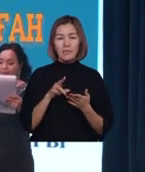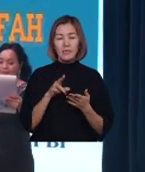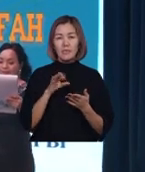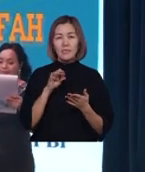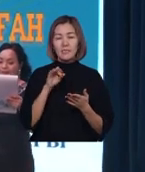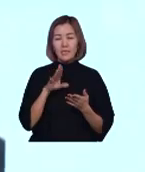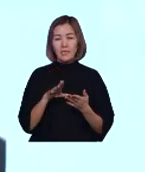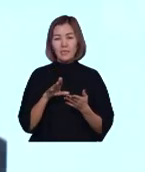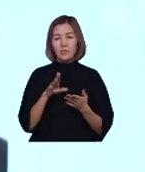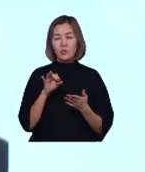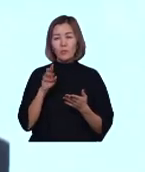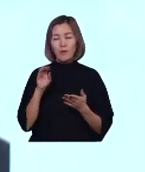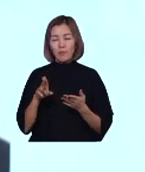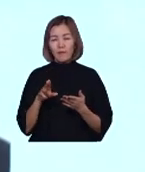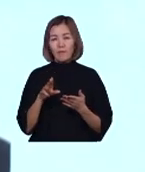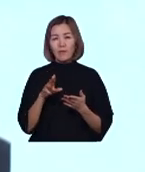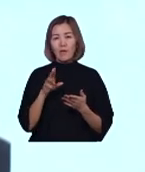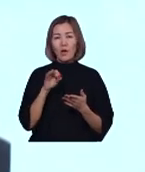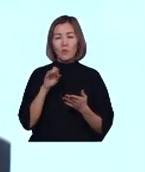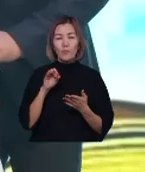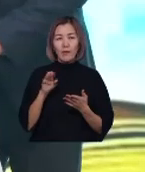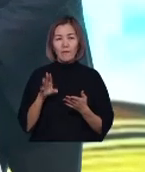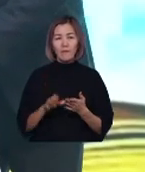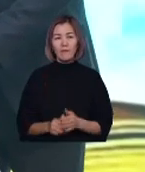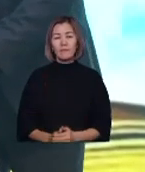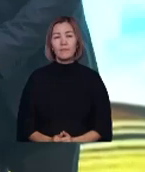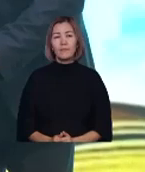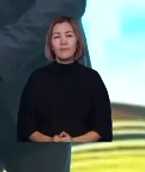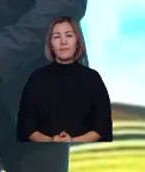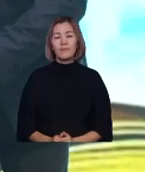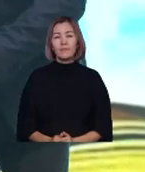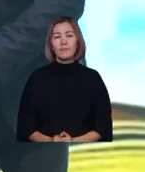Исраил, Самал Сухпахпаева и Жанбулат Аупбаев.